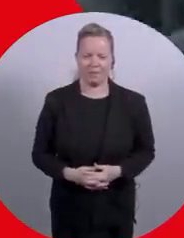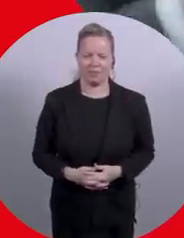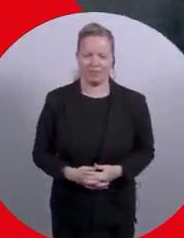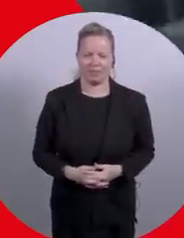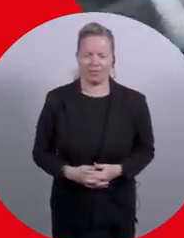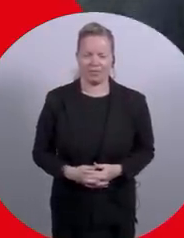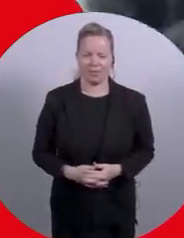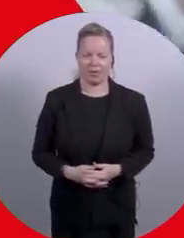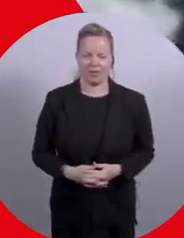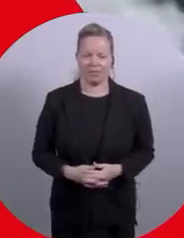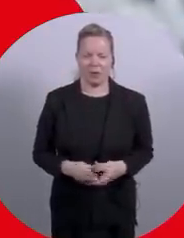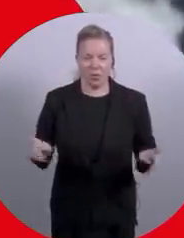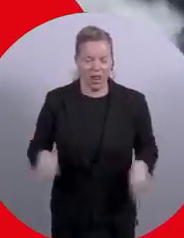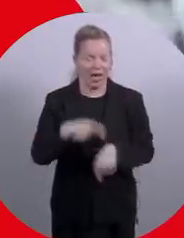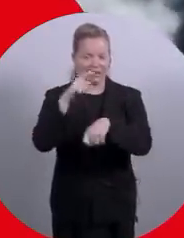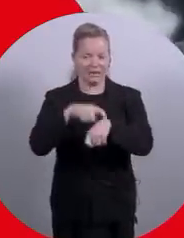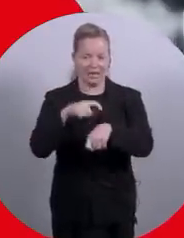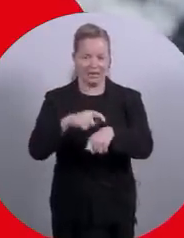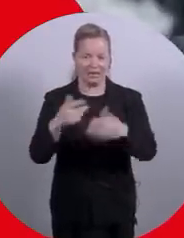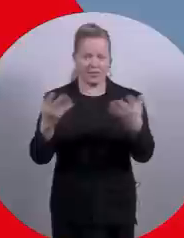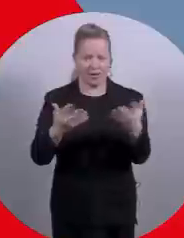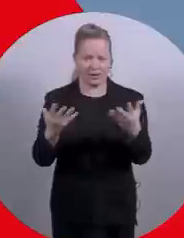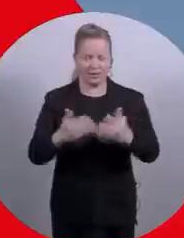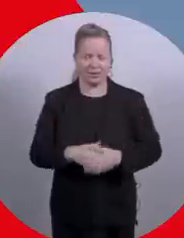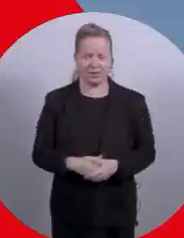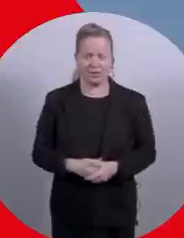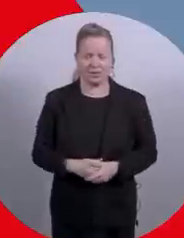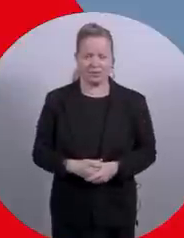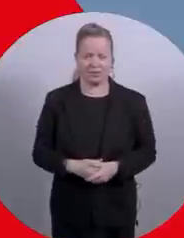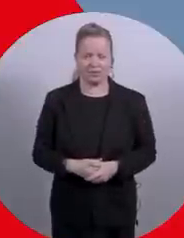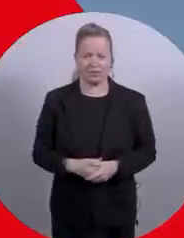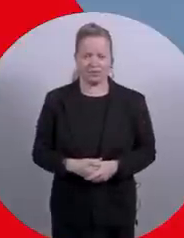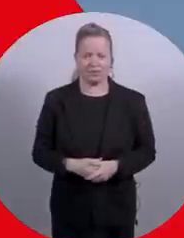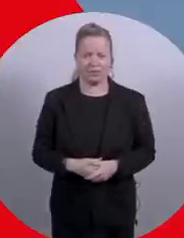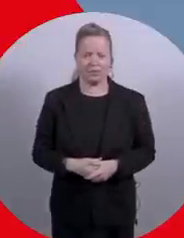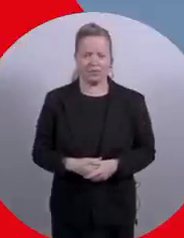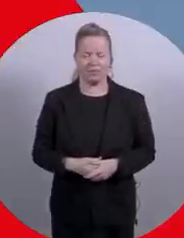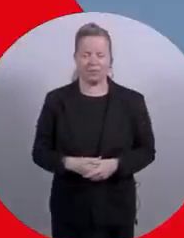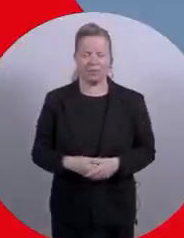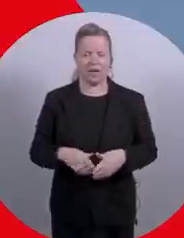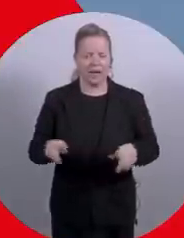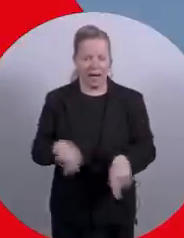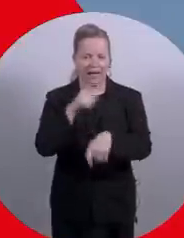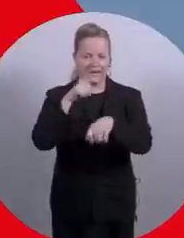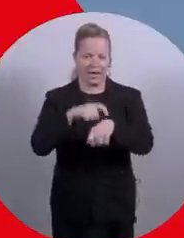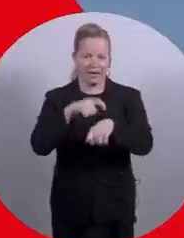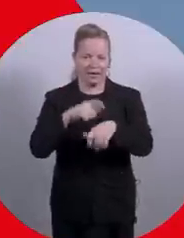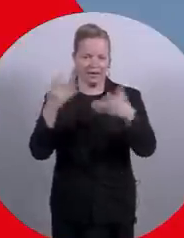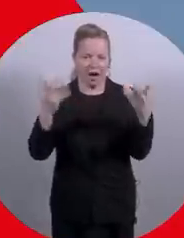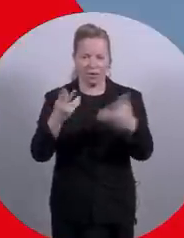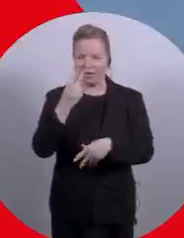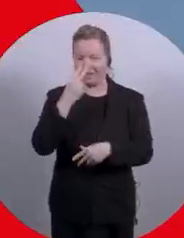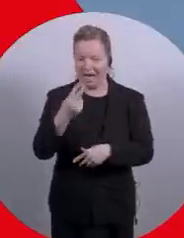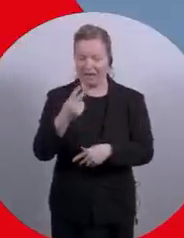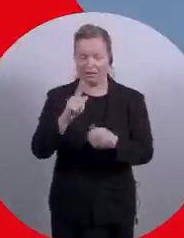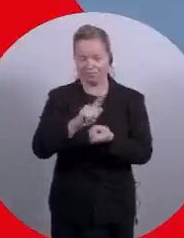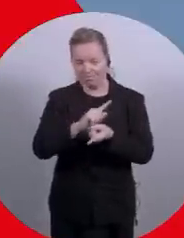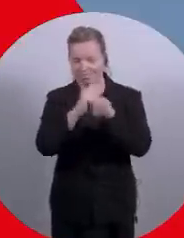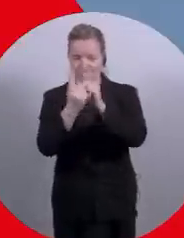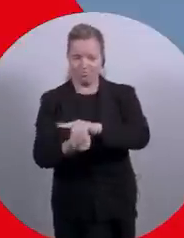auch gleichzeitig die auch gleichzeitig die Erfahrung mitnehmen die Kehrseite der Medaillen